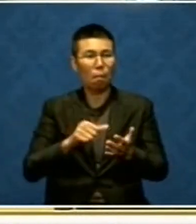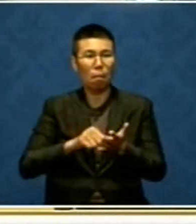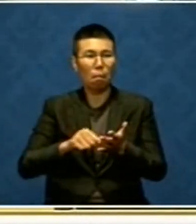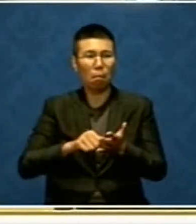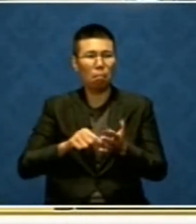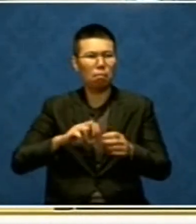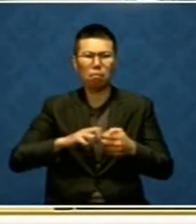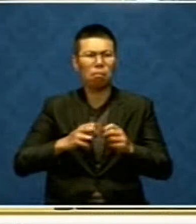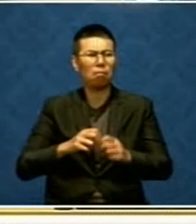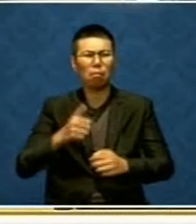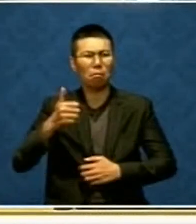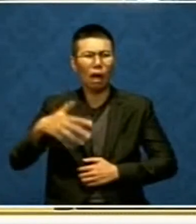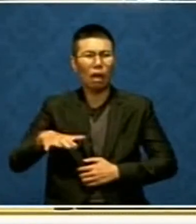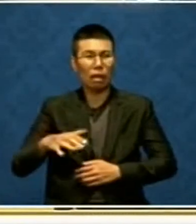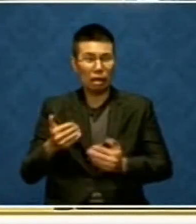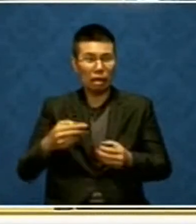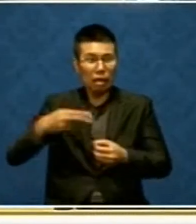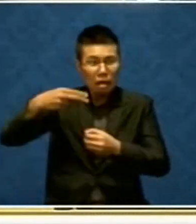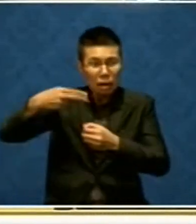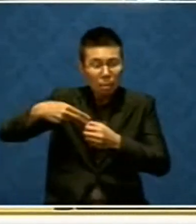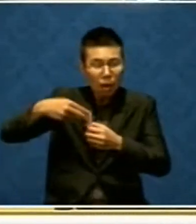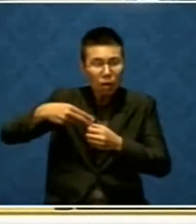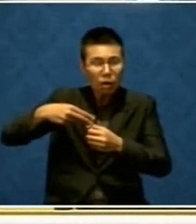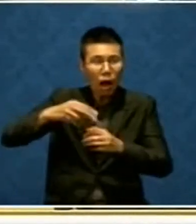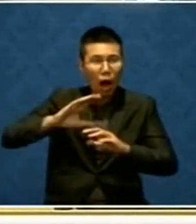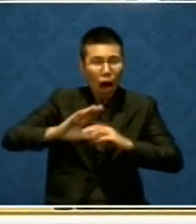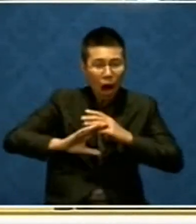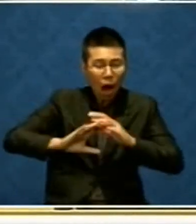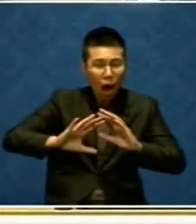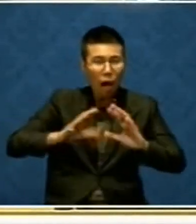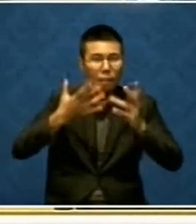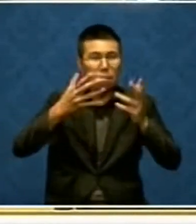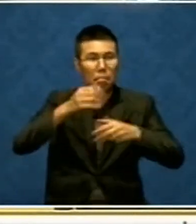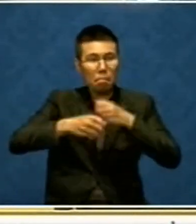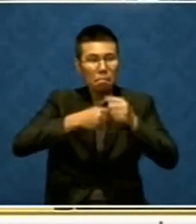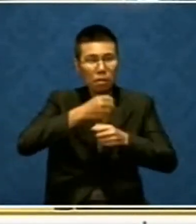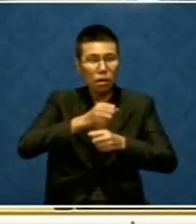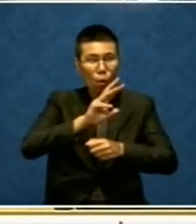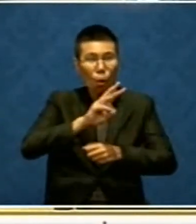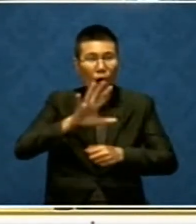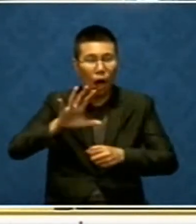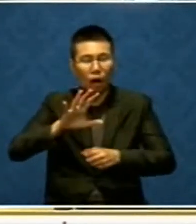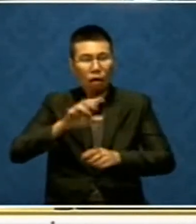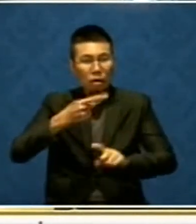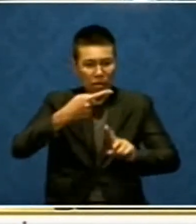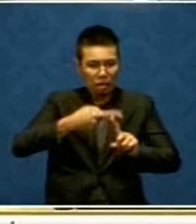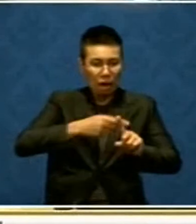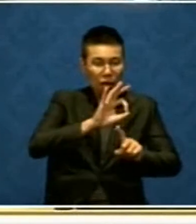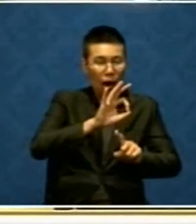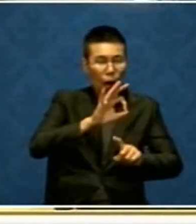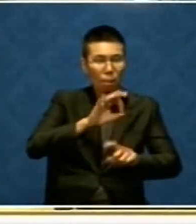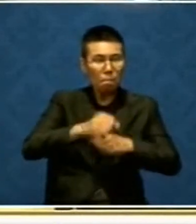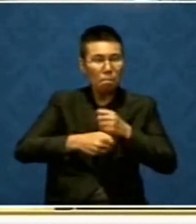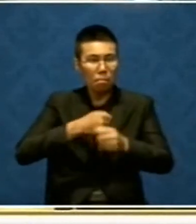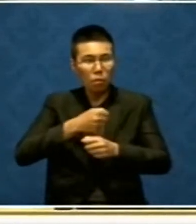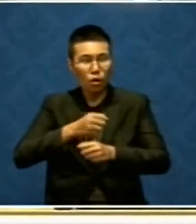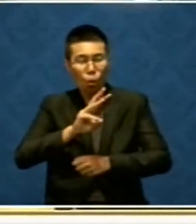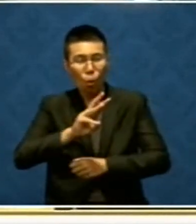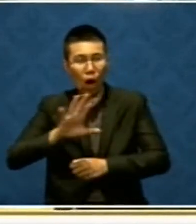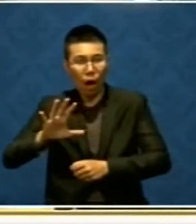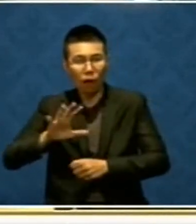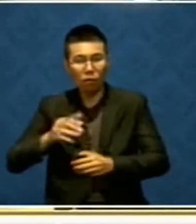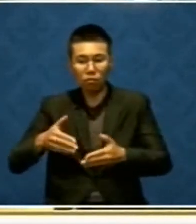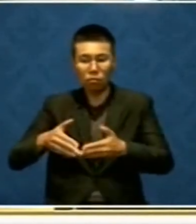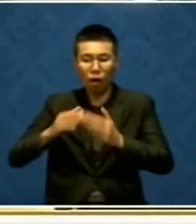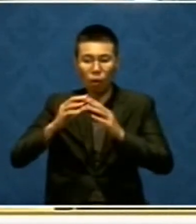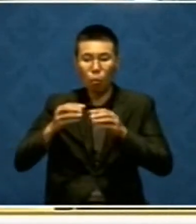ครับนี่ขนาดน้ำมันหายตั้งแต่ปี65นะครับท่านประธานครับน้ำมันหายกันยา65นะครับเพิ่งจะตั้งกรรม